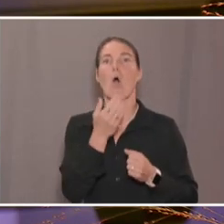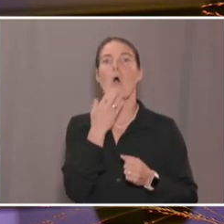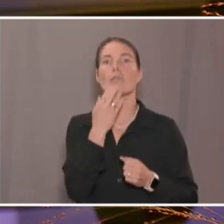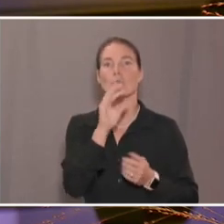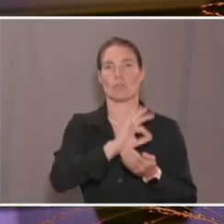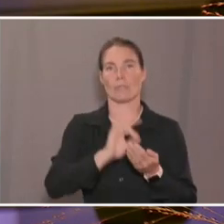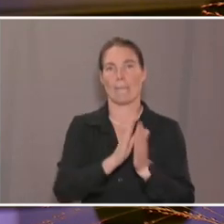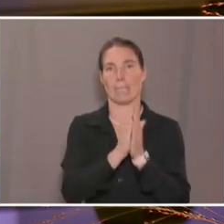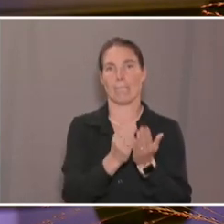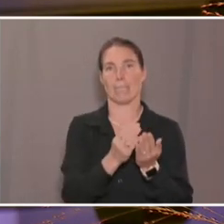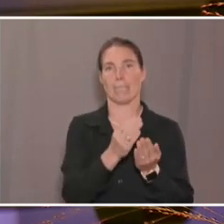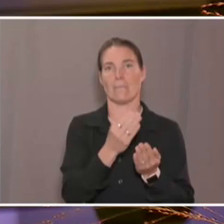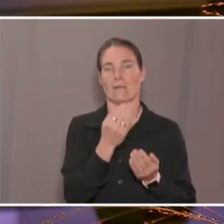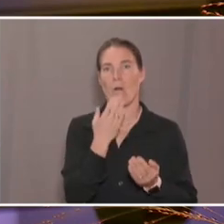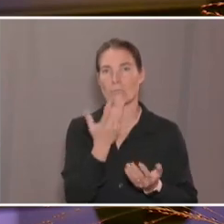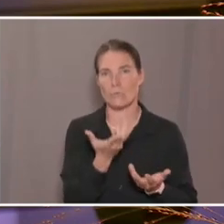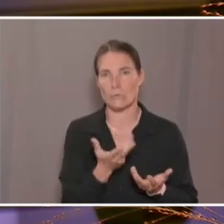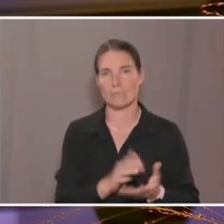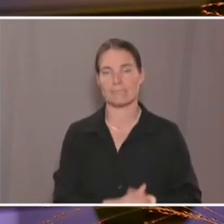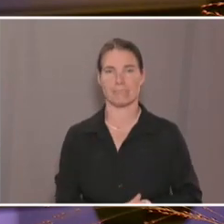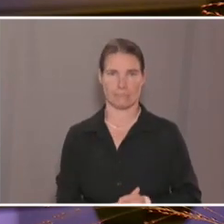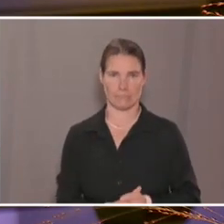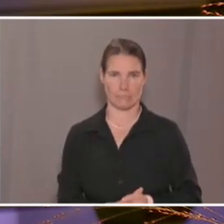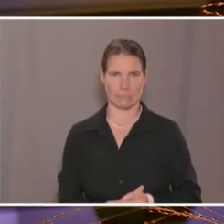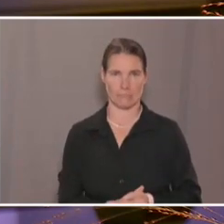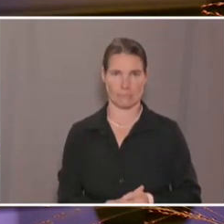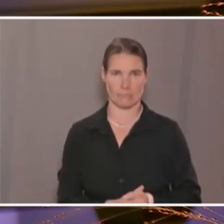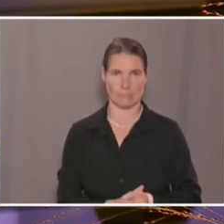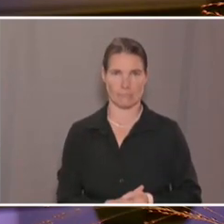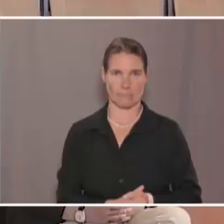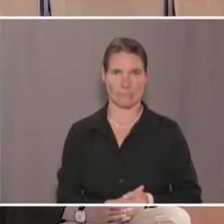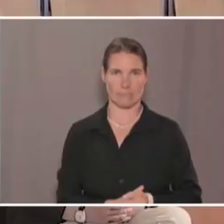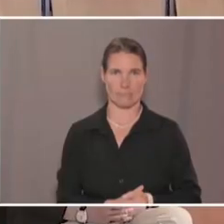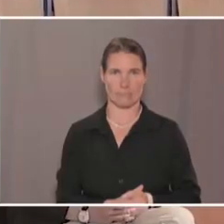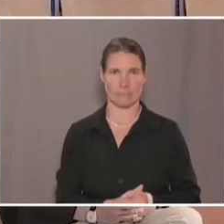geschrieben, das passt auch zu uns, das Prinzip Hoffnung. Und weil